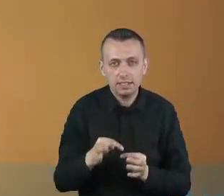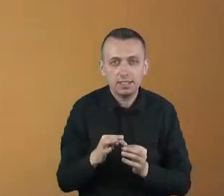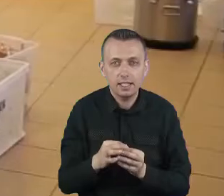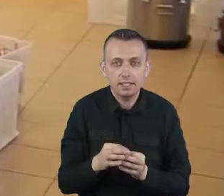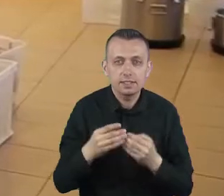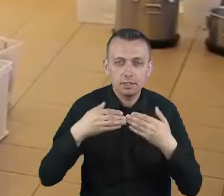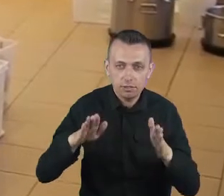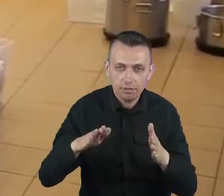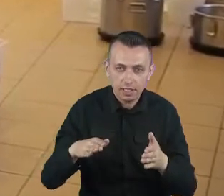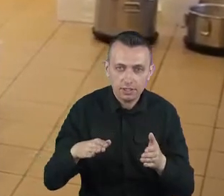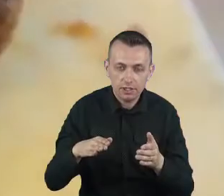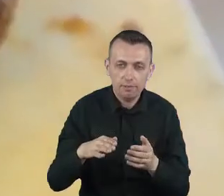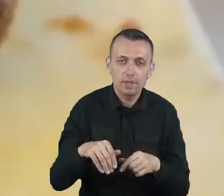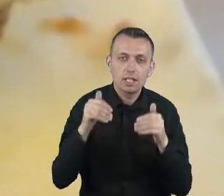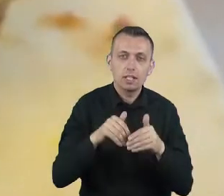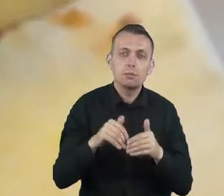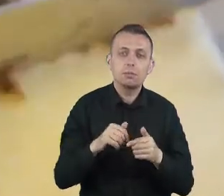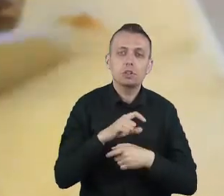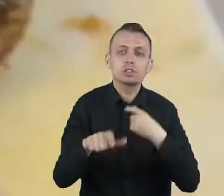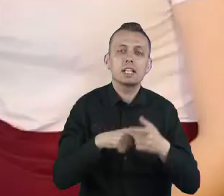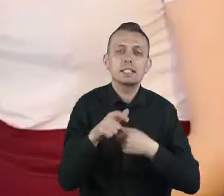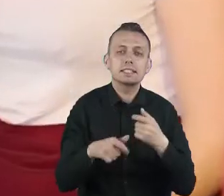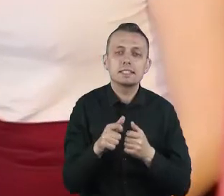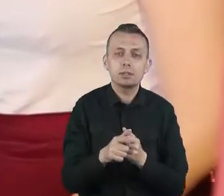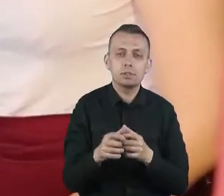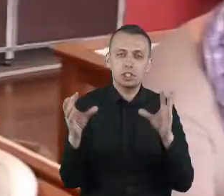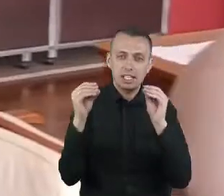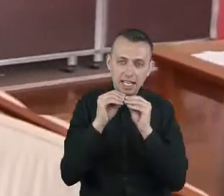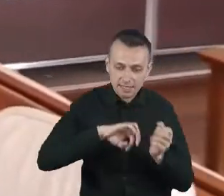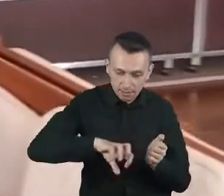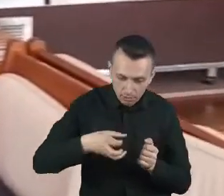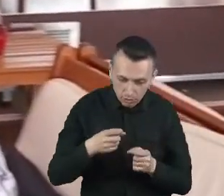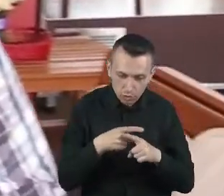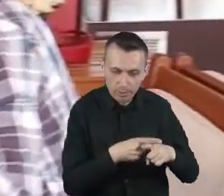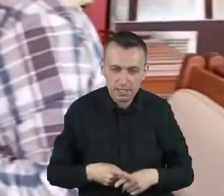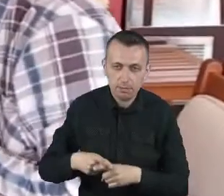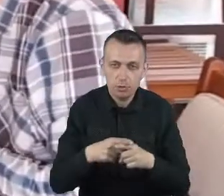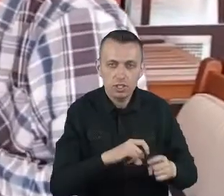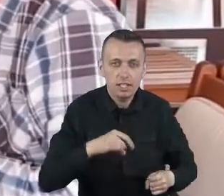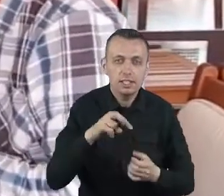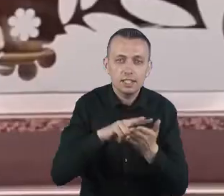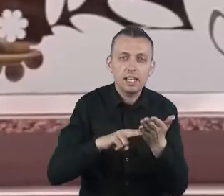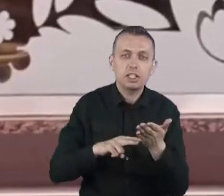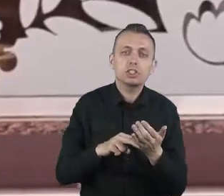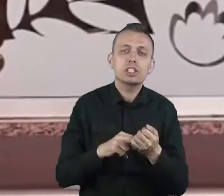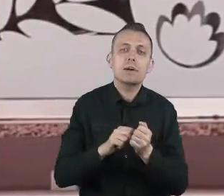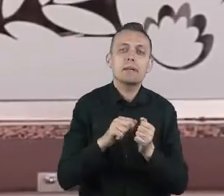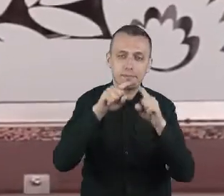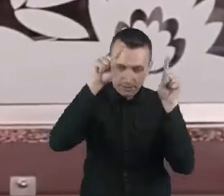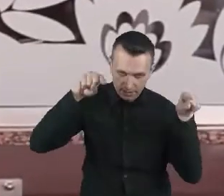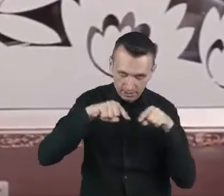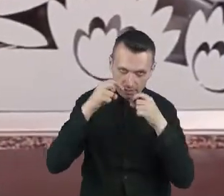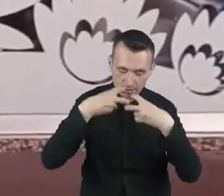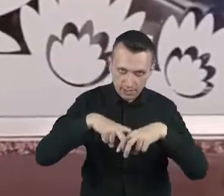roli pracowników tychże spółdzielni, możliwości utworzenia tzw. konsorcjum spółdzielczego. Jak czytamy na stronie Ministerstwa Rodziny, Pracy